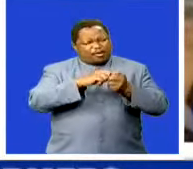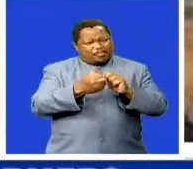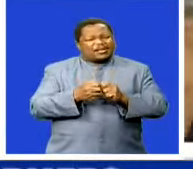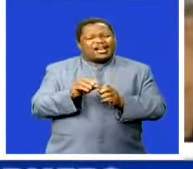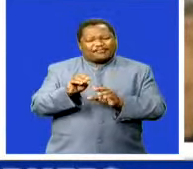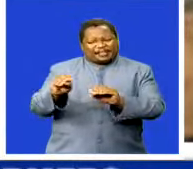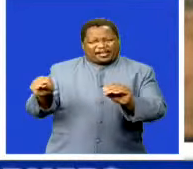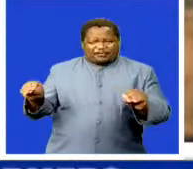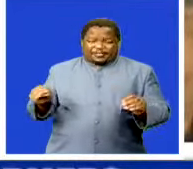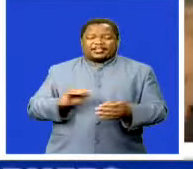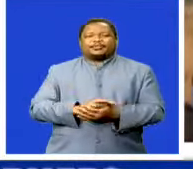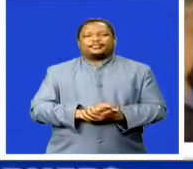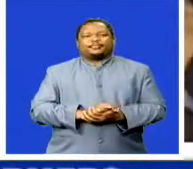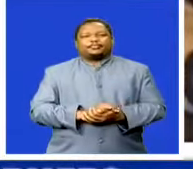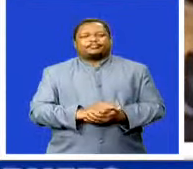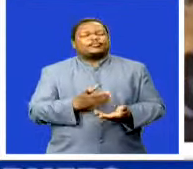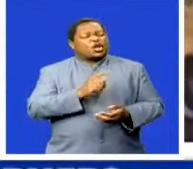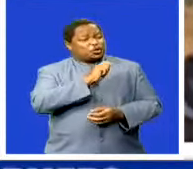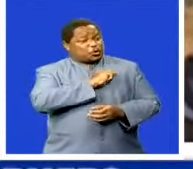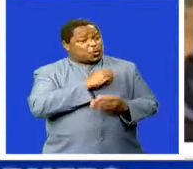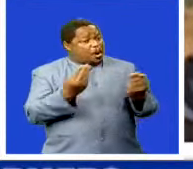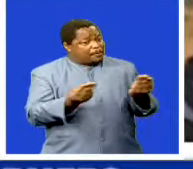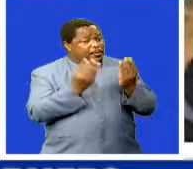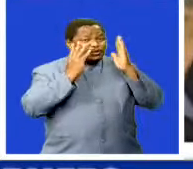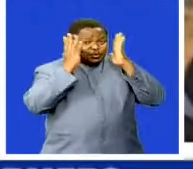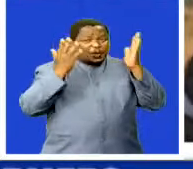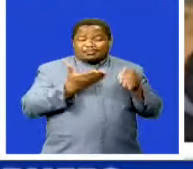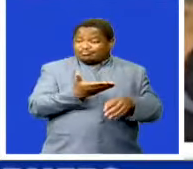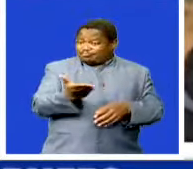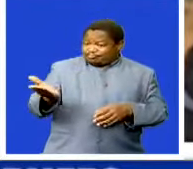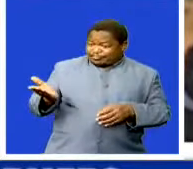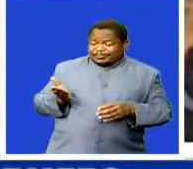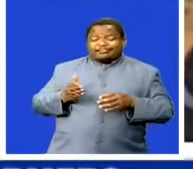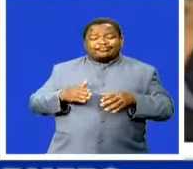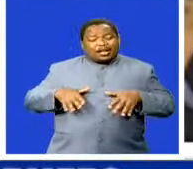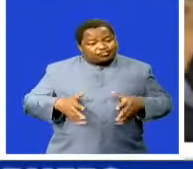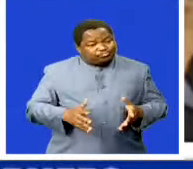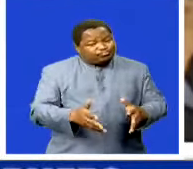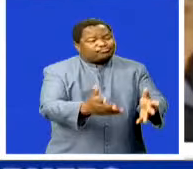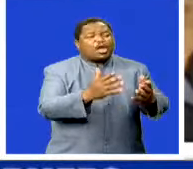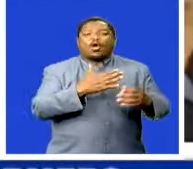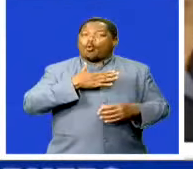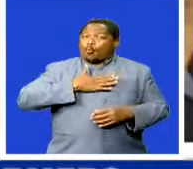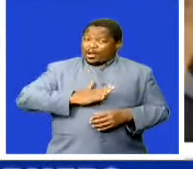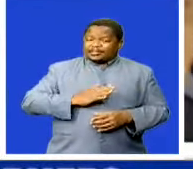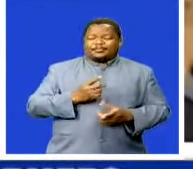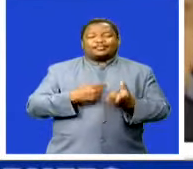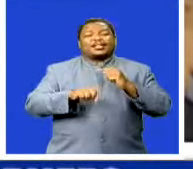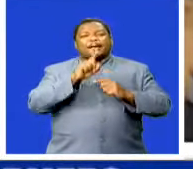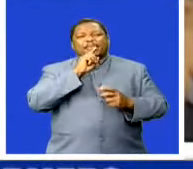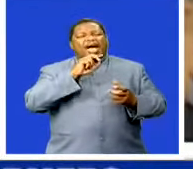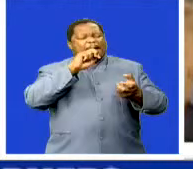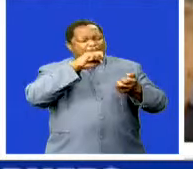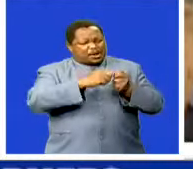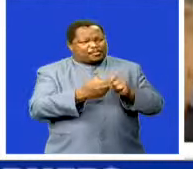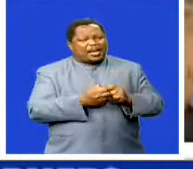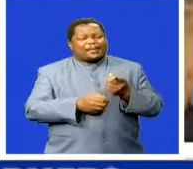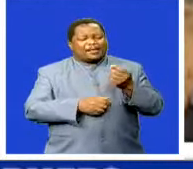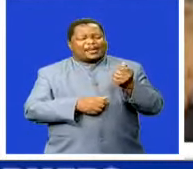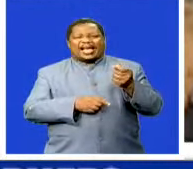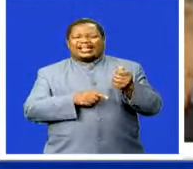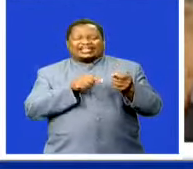emaswadini. Bafisile emaswadi kulima. Inkinga nje mina ethi tindlewo